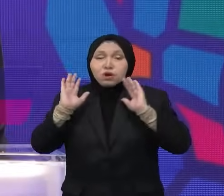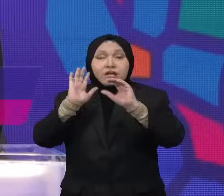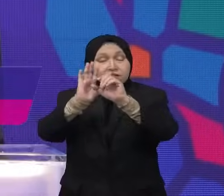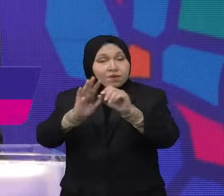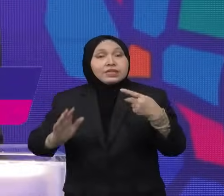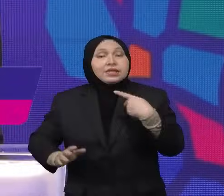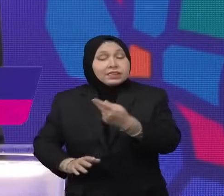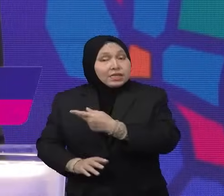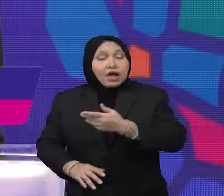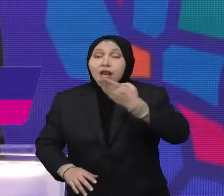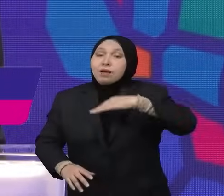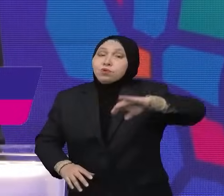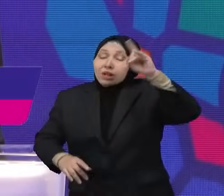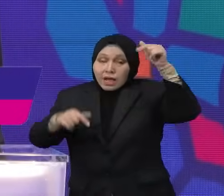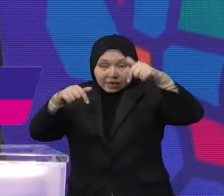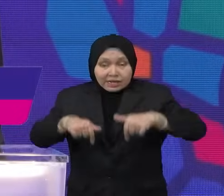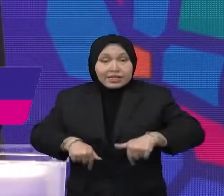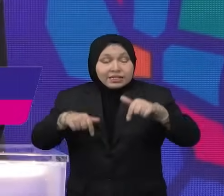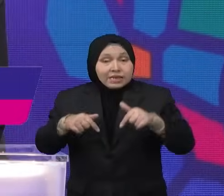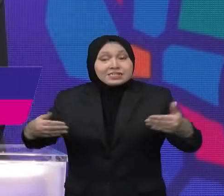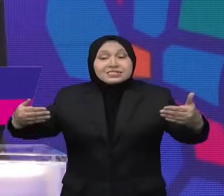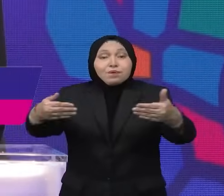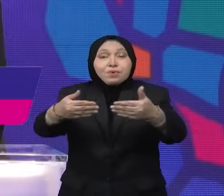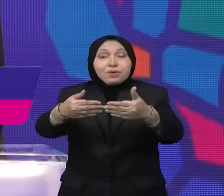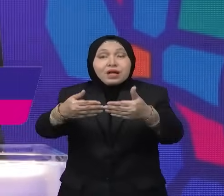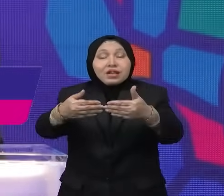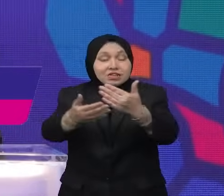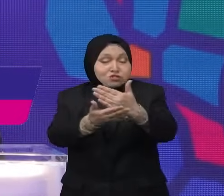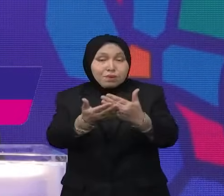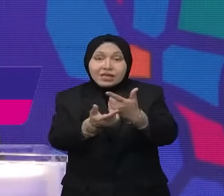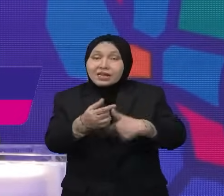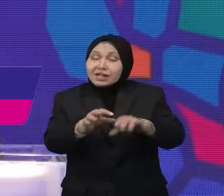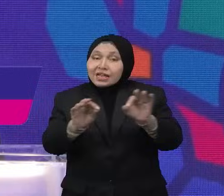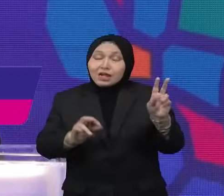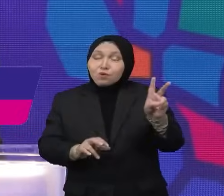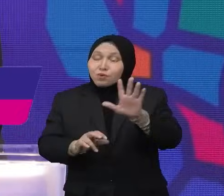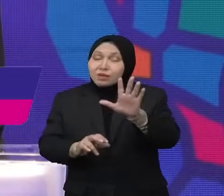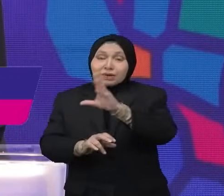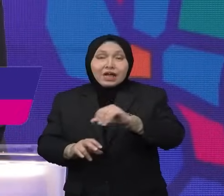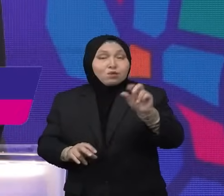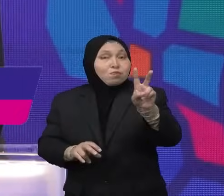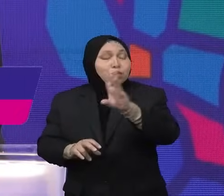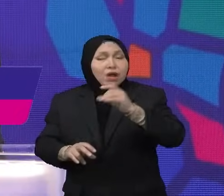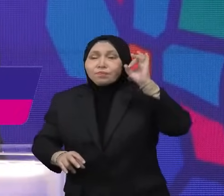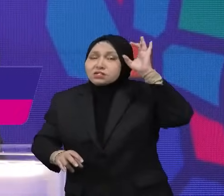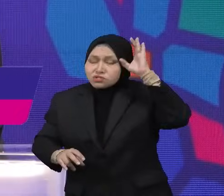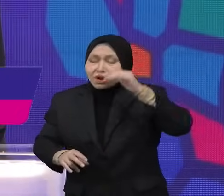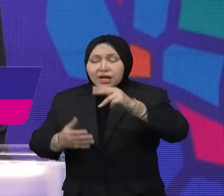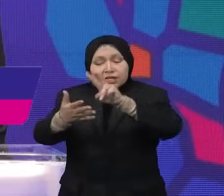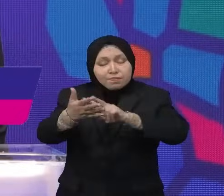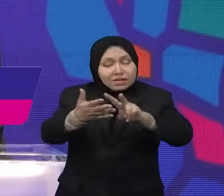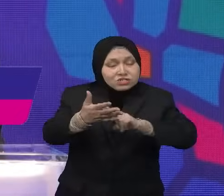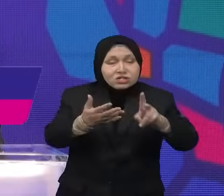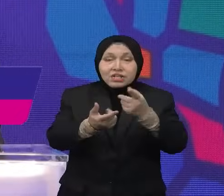kita. Alhamdulillah, hari ini sambungan sebahagian daripada ayat 25 dan 26, dan insya-Allah akan dibaca daripada